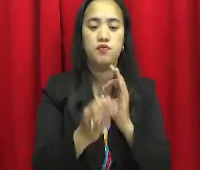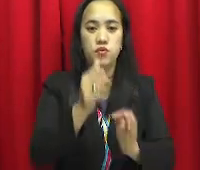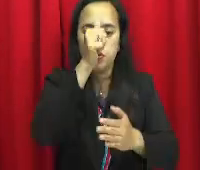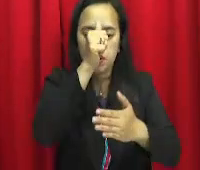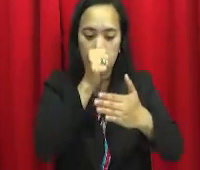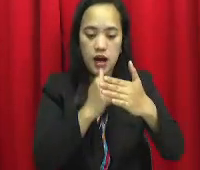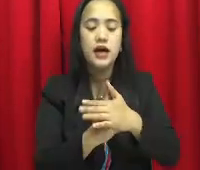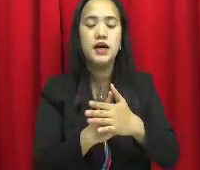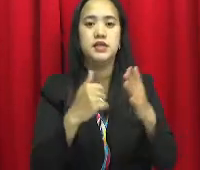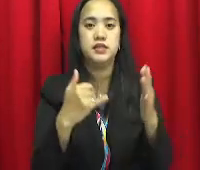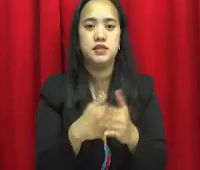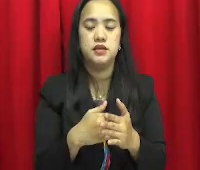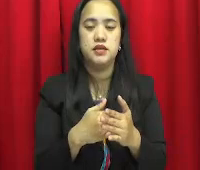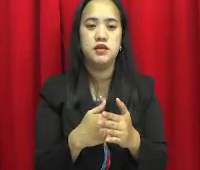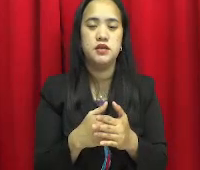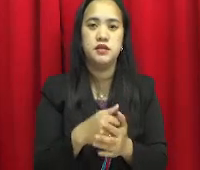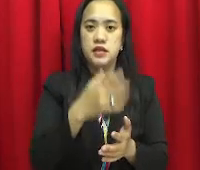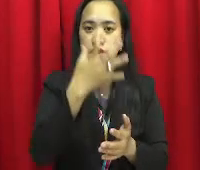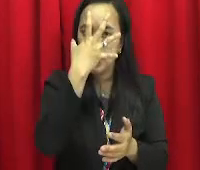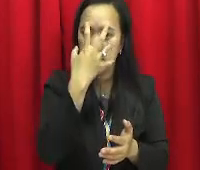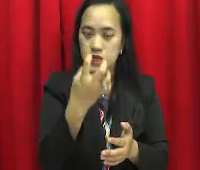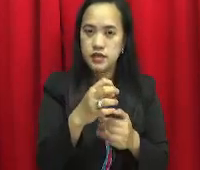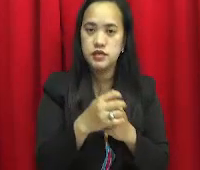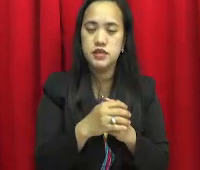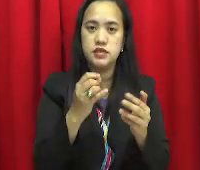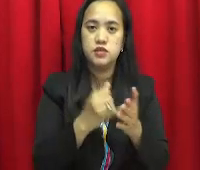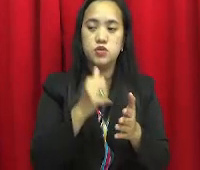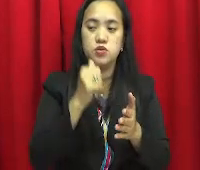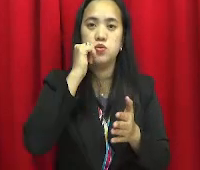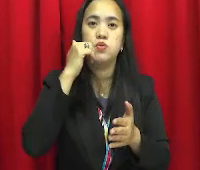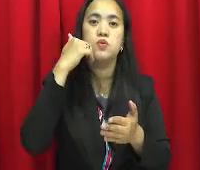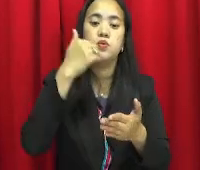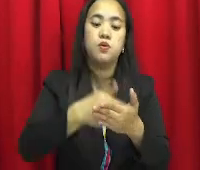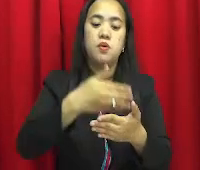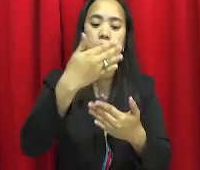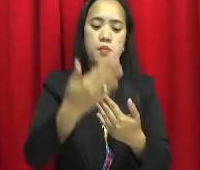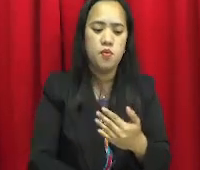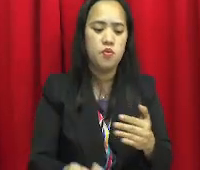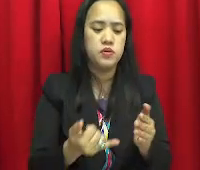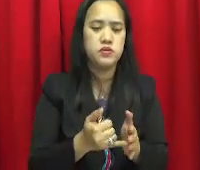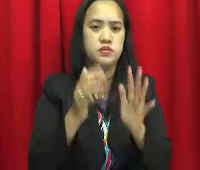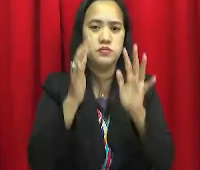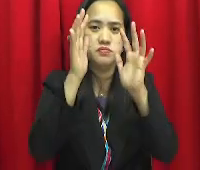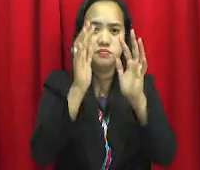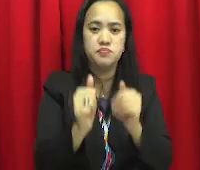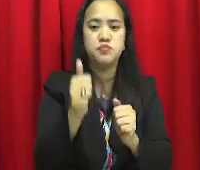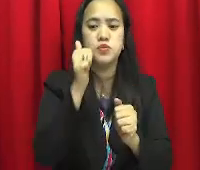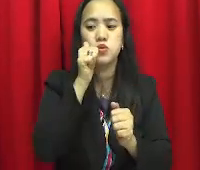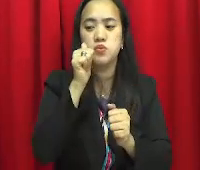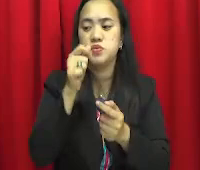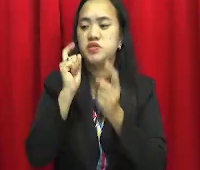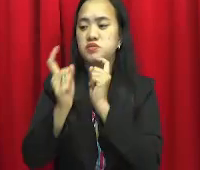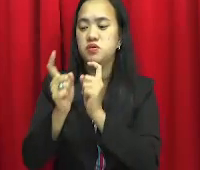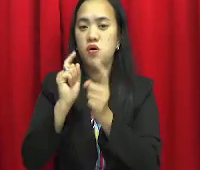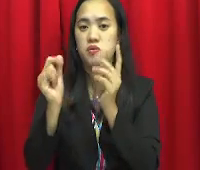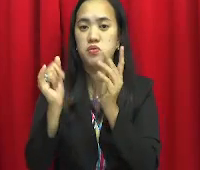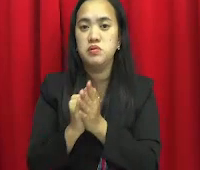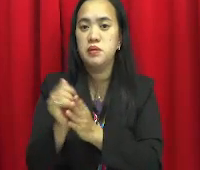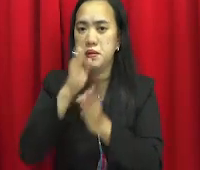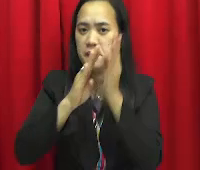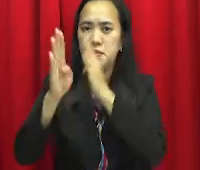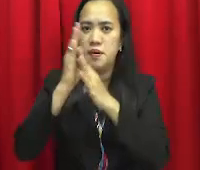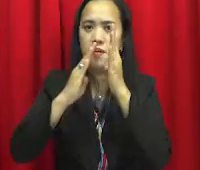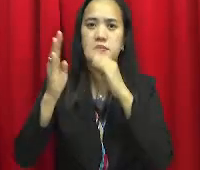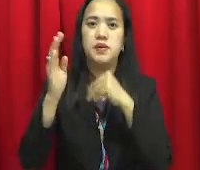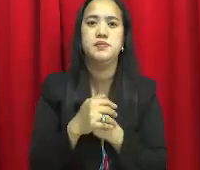naman uli ngayon, yung anger mo ngayon, bukas, iyon na naman uli ang i-withdraw mo. Times two. See? So